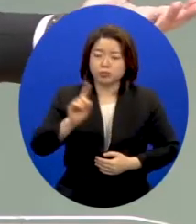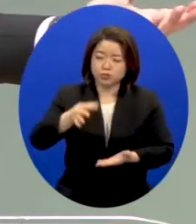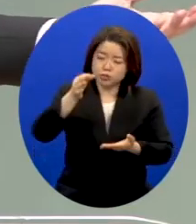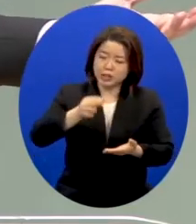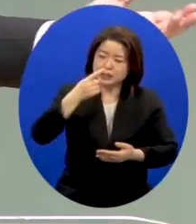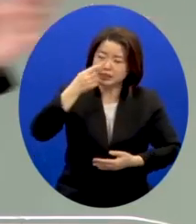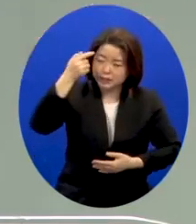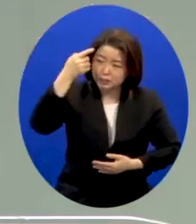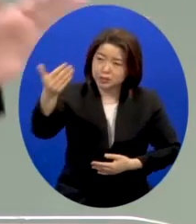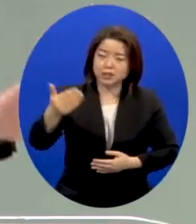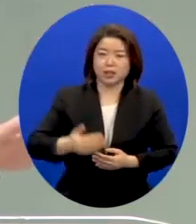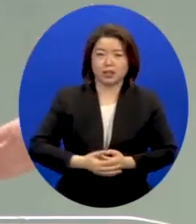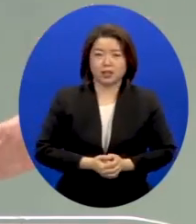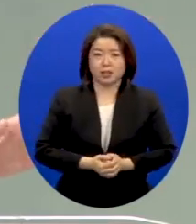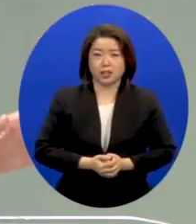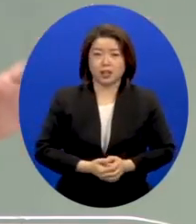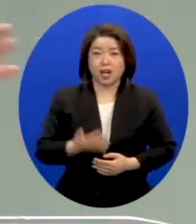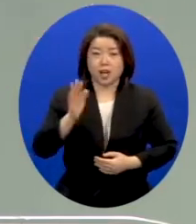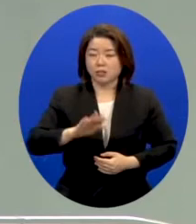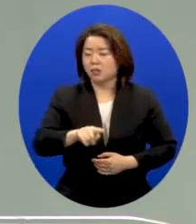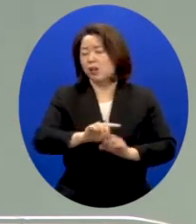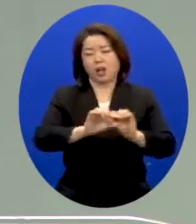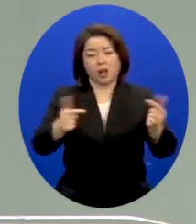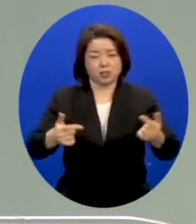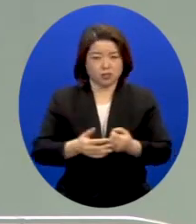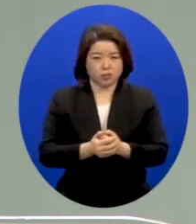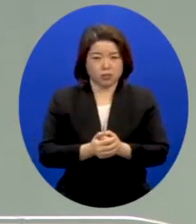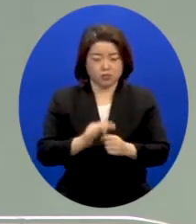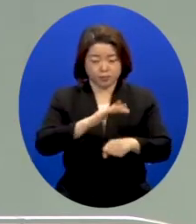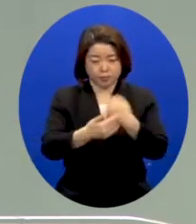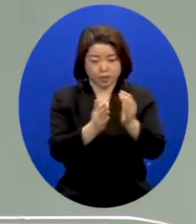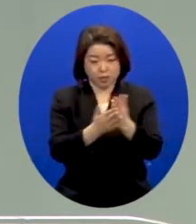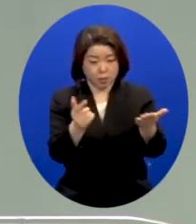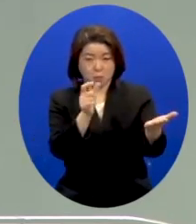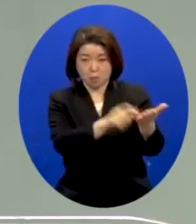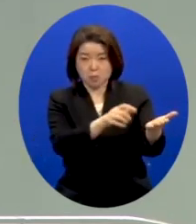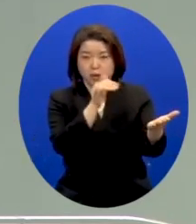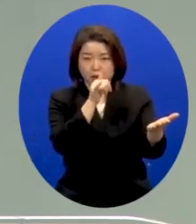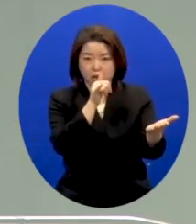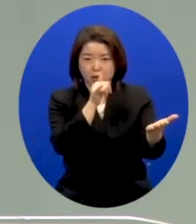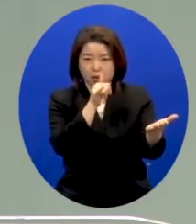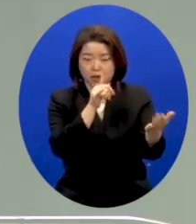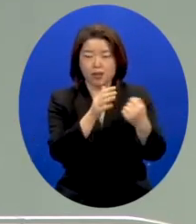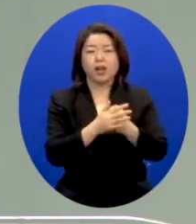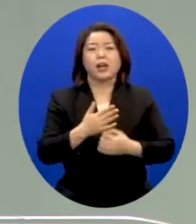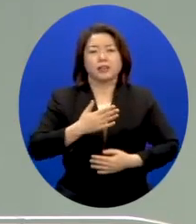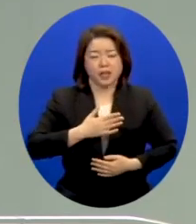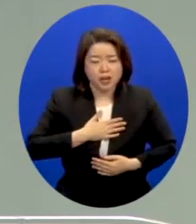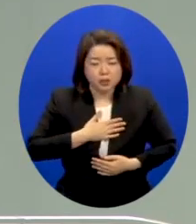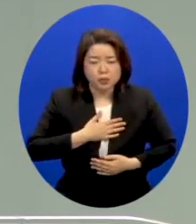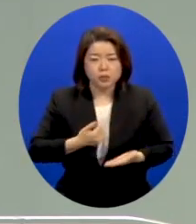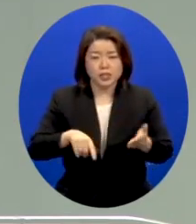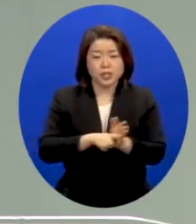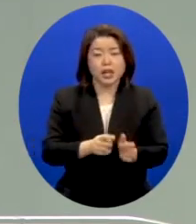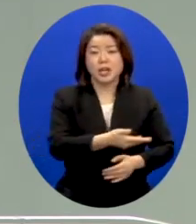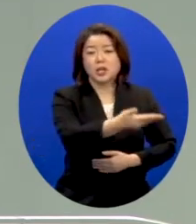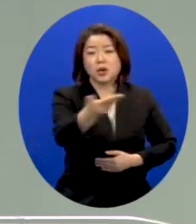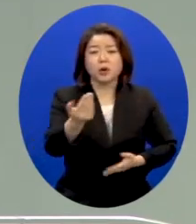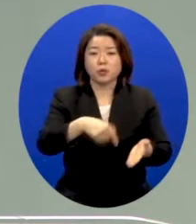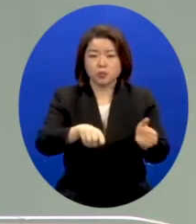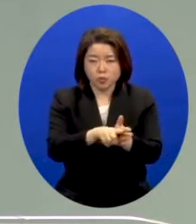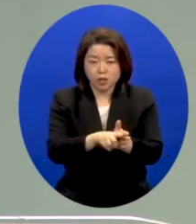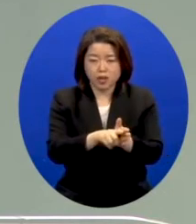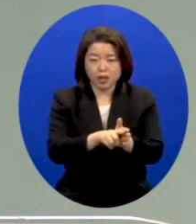있겠어요 그런데 그렇게 아니라니까 성경이 분명히 증언해 주고 있어요 저를 위해 여러분을 얻기 위하여